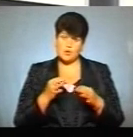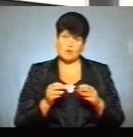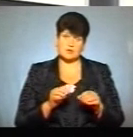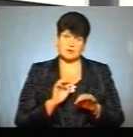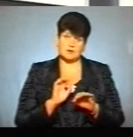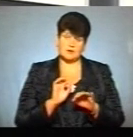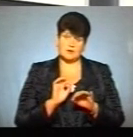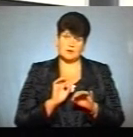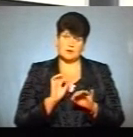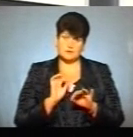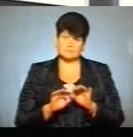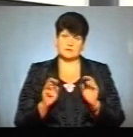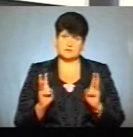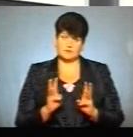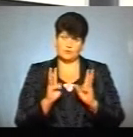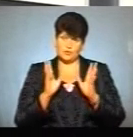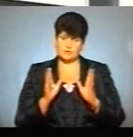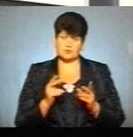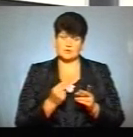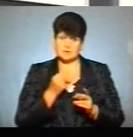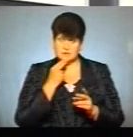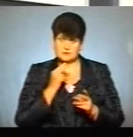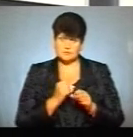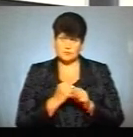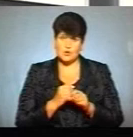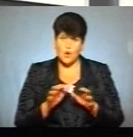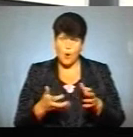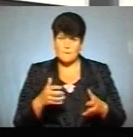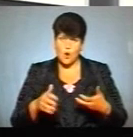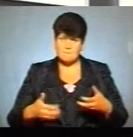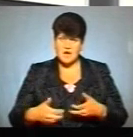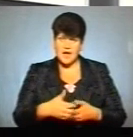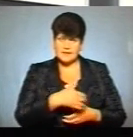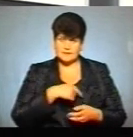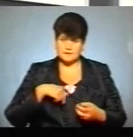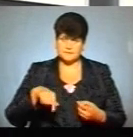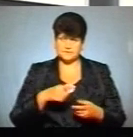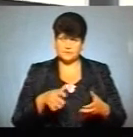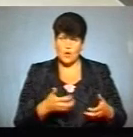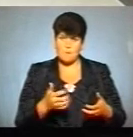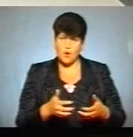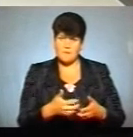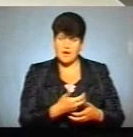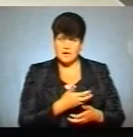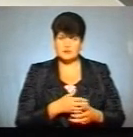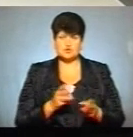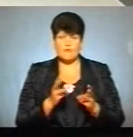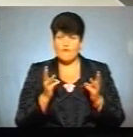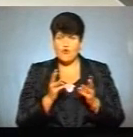розпалюєте вогнище з метою приготувати собі їжу, обкопайте то місце, ретельно обкопайте, щоб вогонь